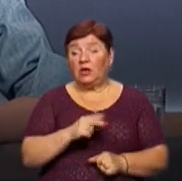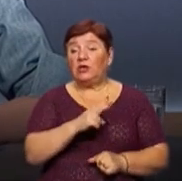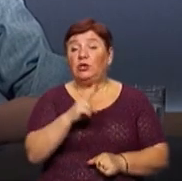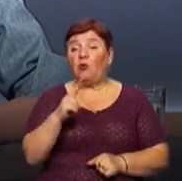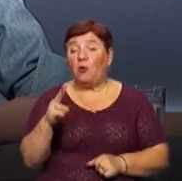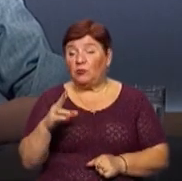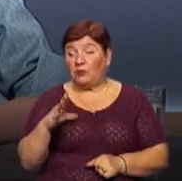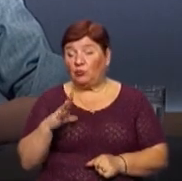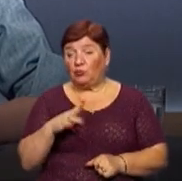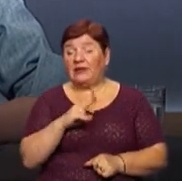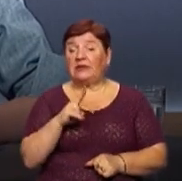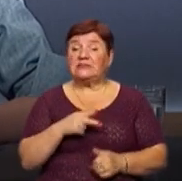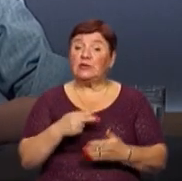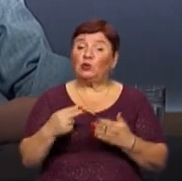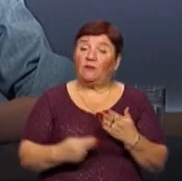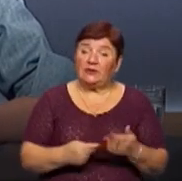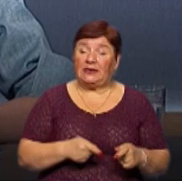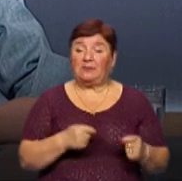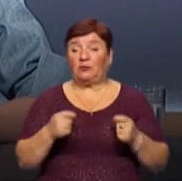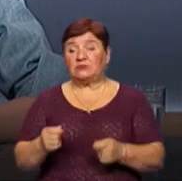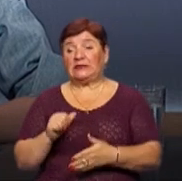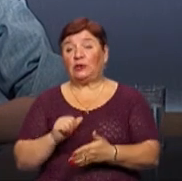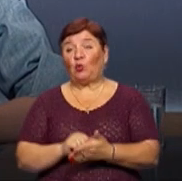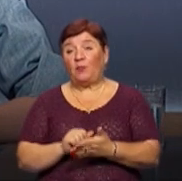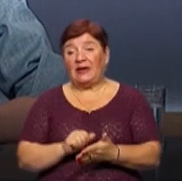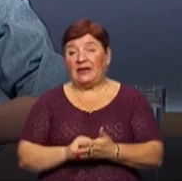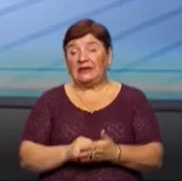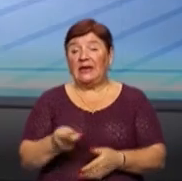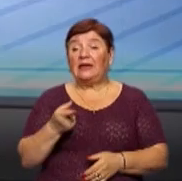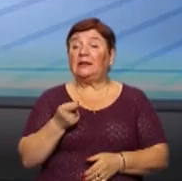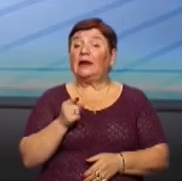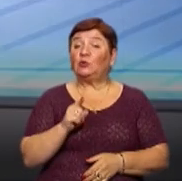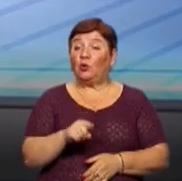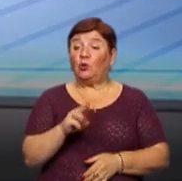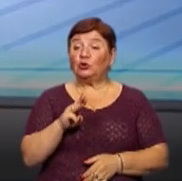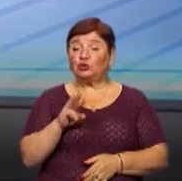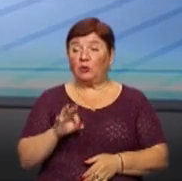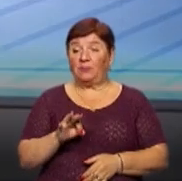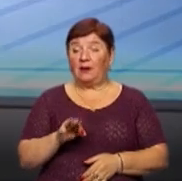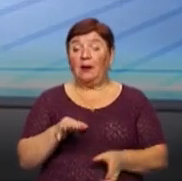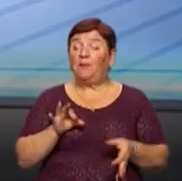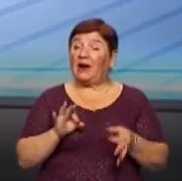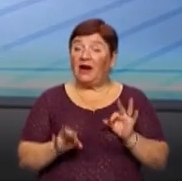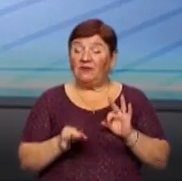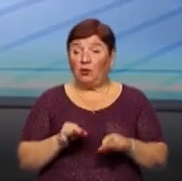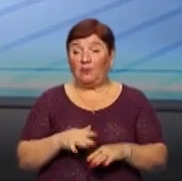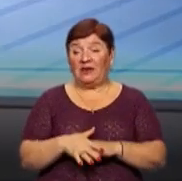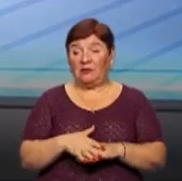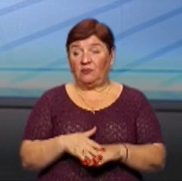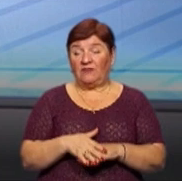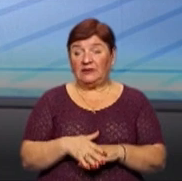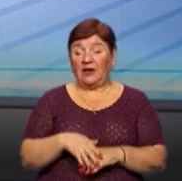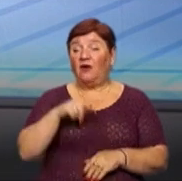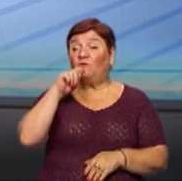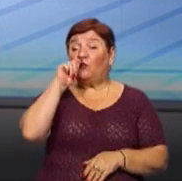пенсіонерів не треба було доносити якісь довідки, якісь документи? Для того, щоб правильно перерахували. Значить, в